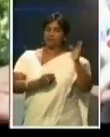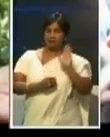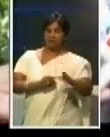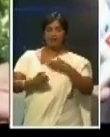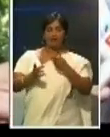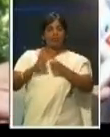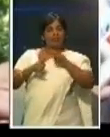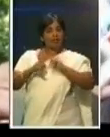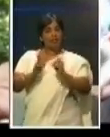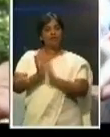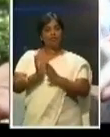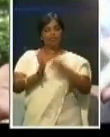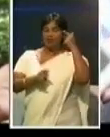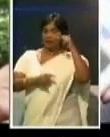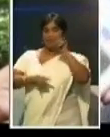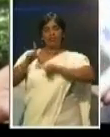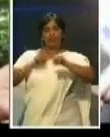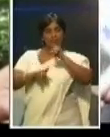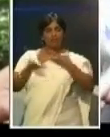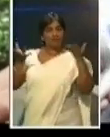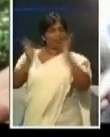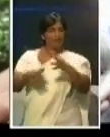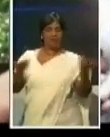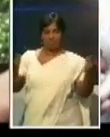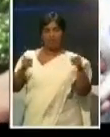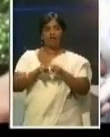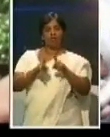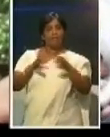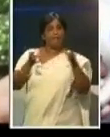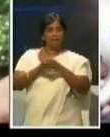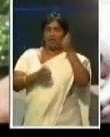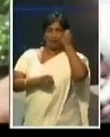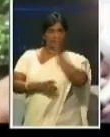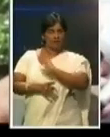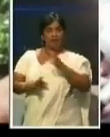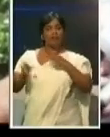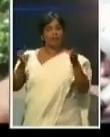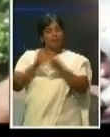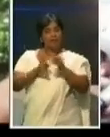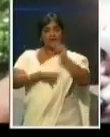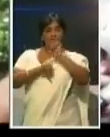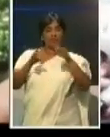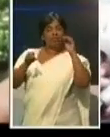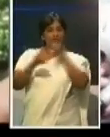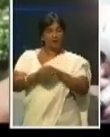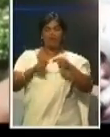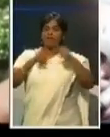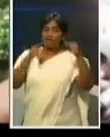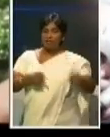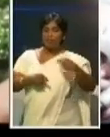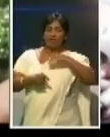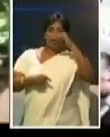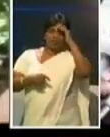කියලා. පක්ෂයේ කෘත්‍යාධිකාරී මණ්ඩලයේ මෙම කරුණ ගැන සාකච්ඡා කරන්න රැස්ුනේ නැහැ. ඒ නිසා පක්ෂයේ තීරණයක් නෙමෙයි. ඒ වගේම පක්ෂයේ පාර්ලිමේන්තු කණ්ඩායම විපක්ෂ